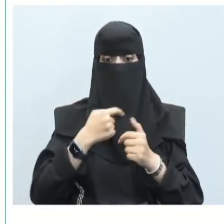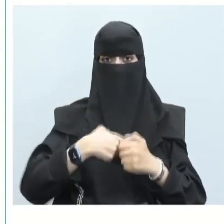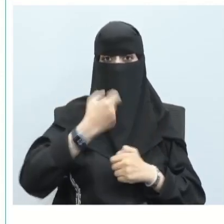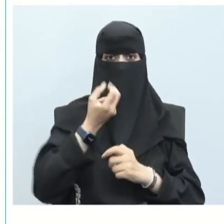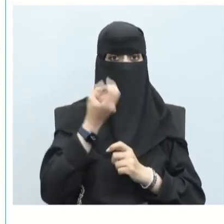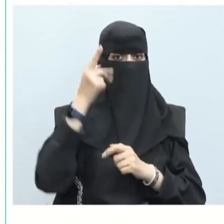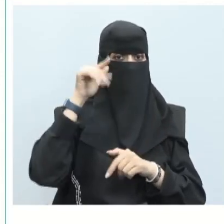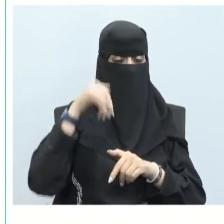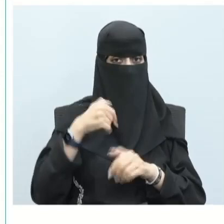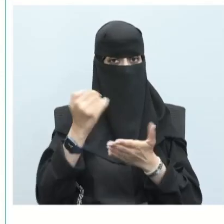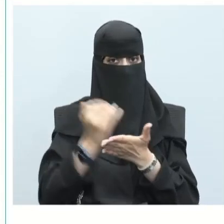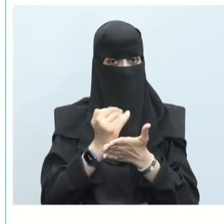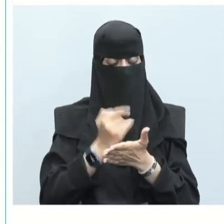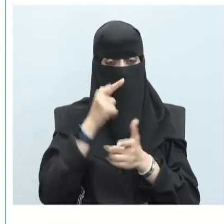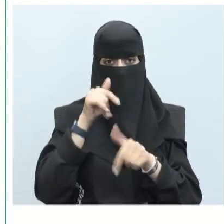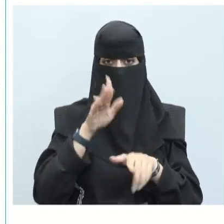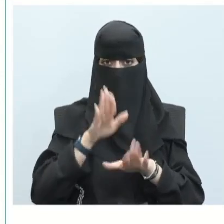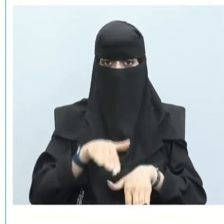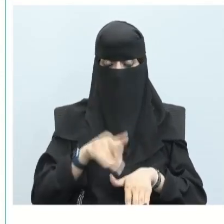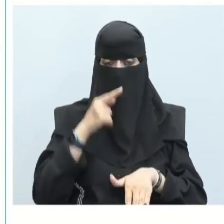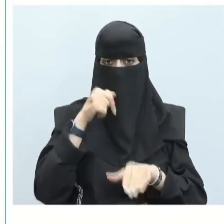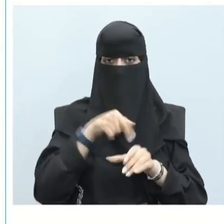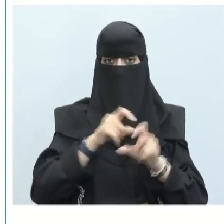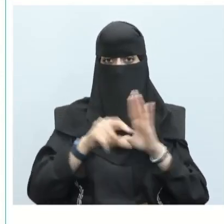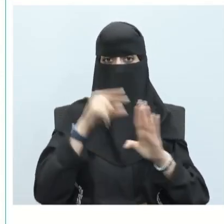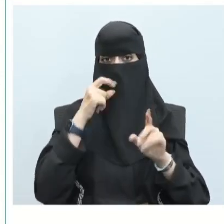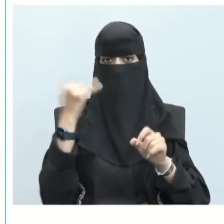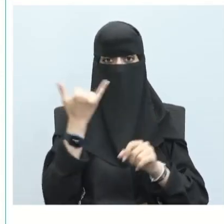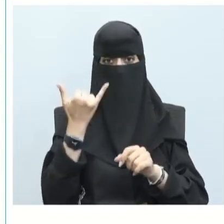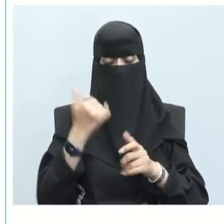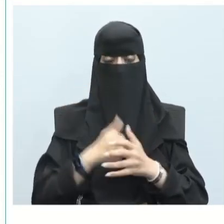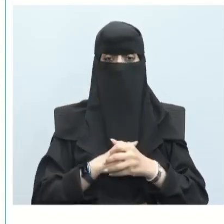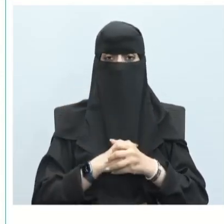بفكرته الاقتصاديه في في هذا الموضوع